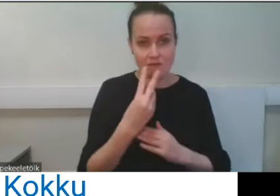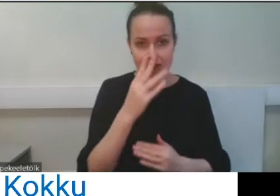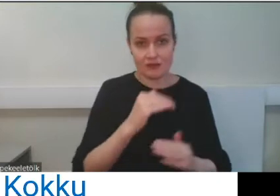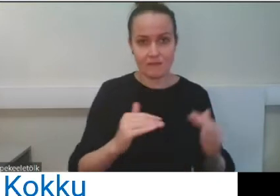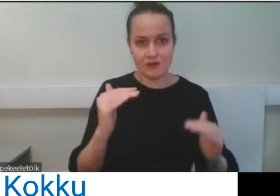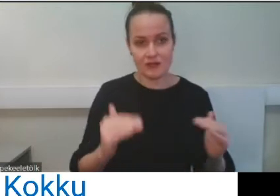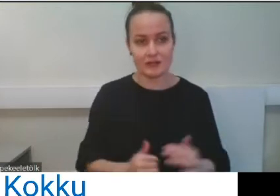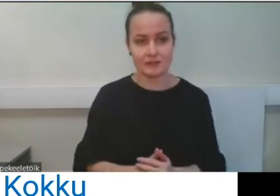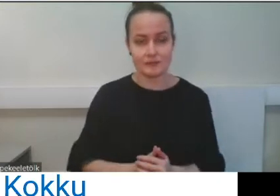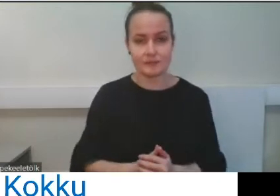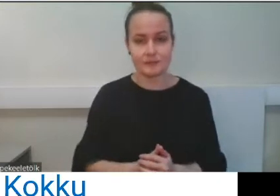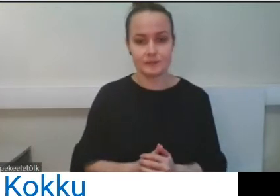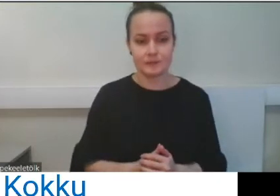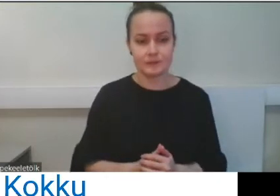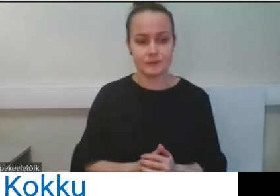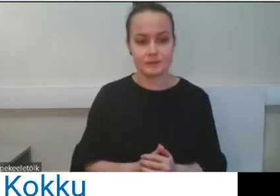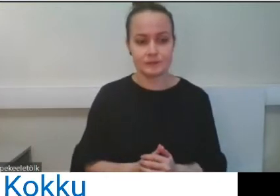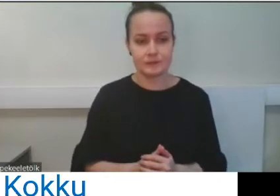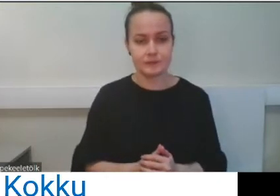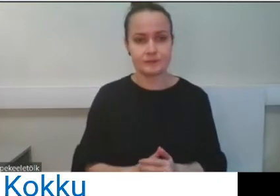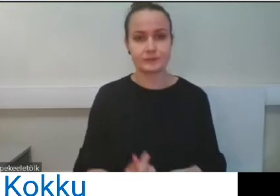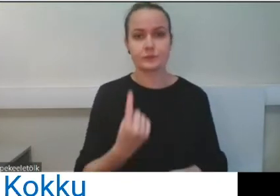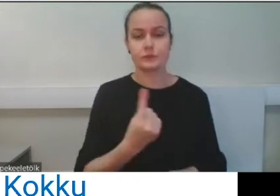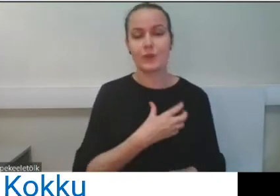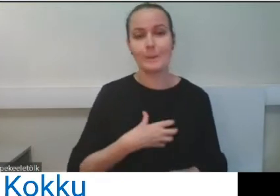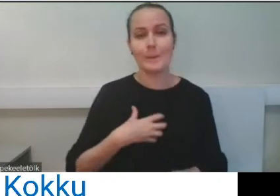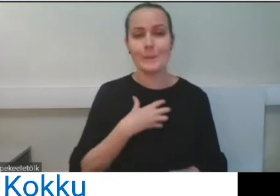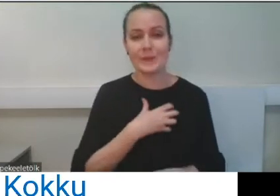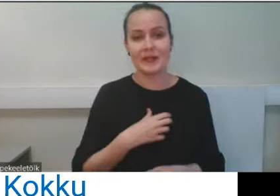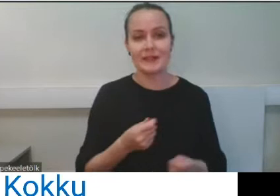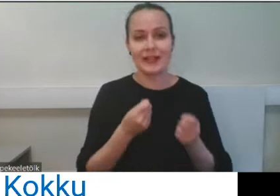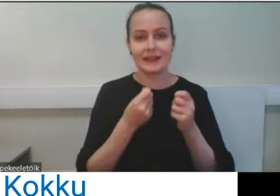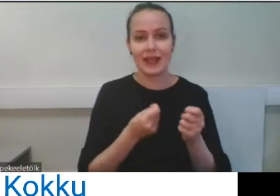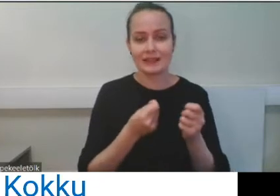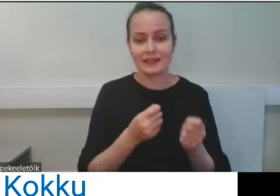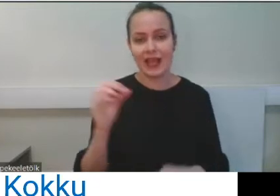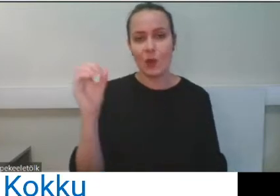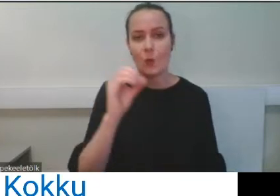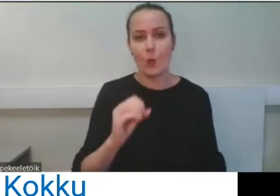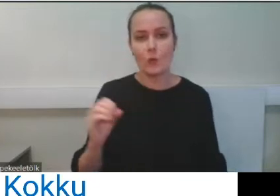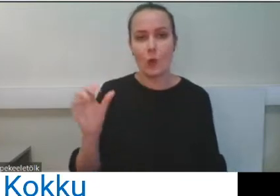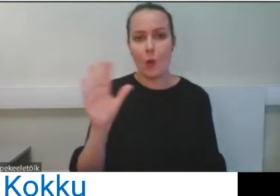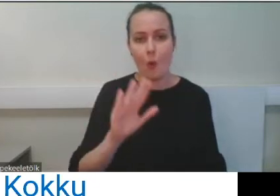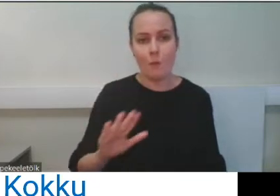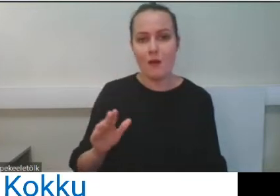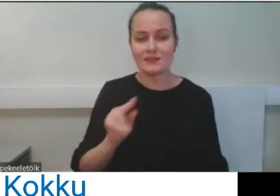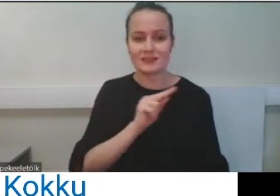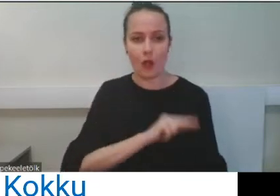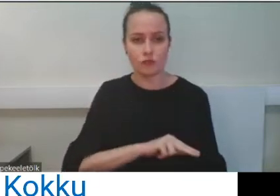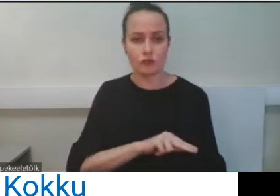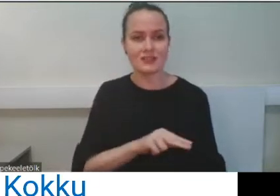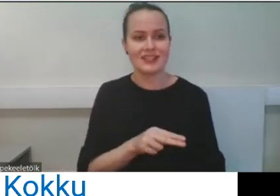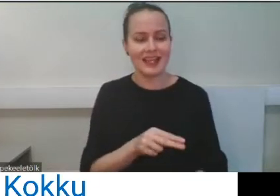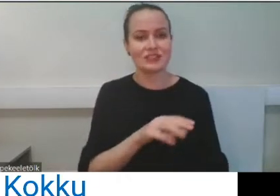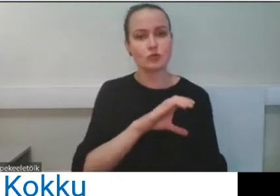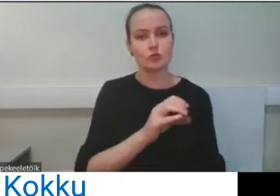määr, aga ka sellised materiaalse ilmajäetuse näitajad, mis lihtsustatult öeldes tähendavad